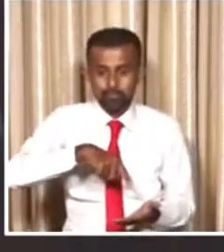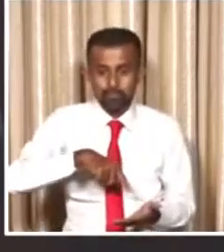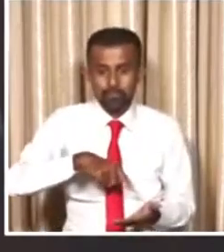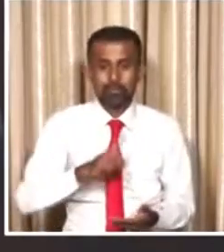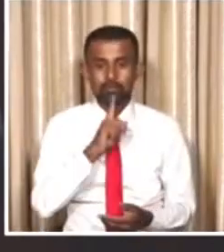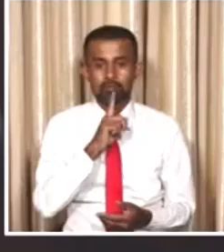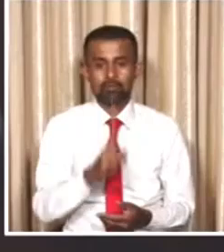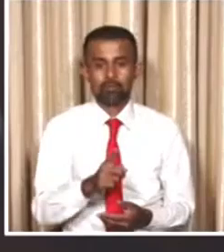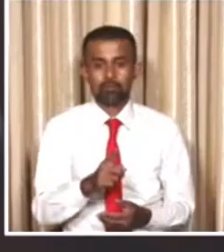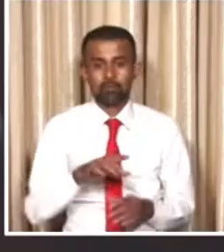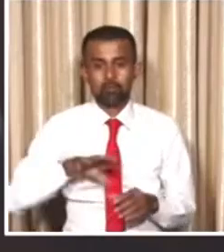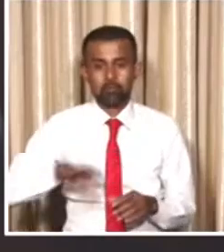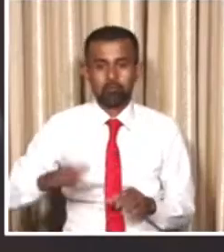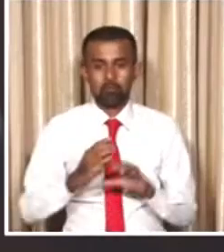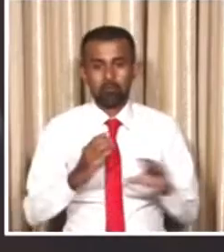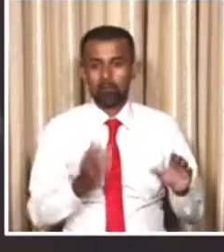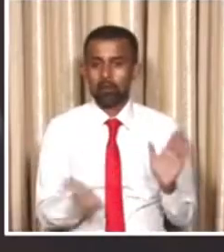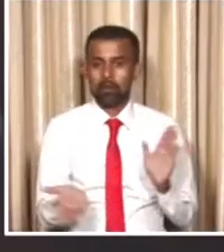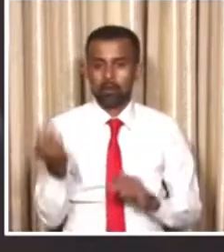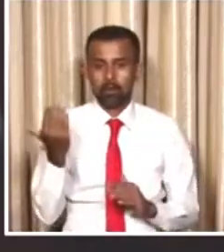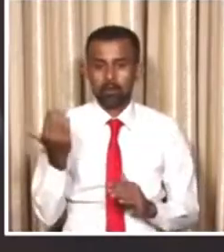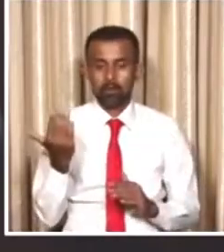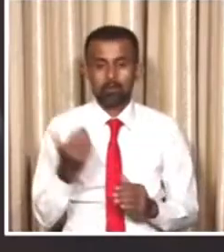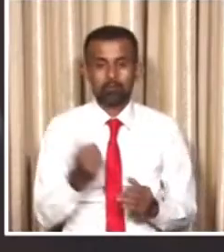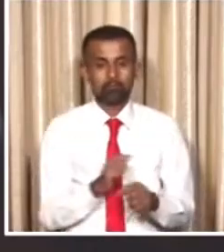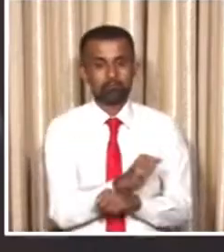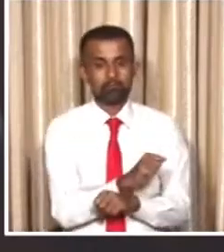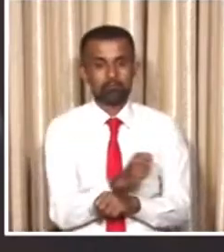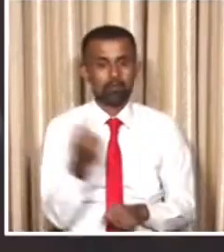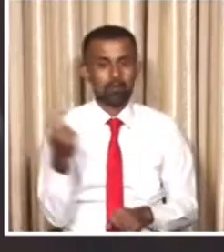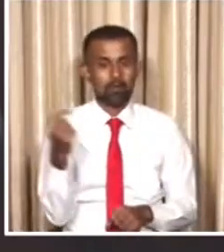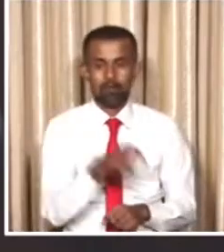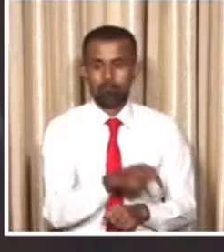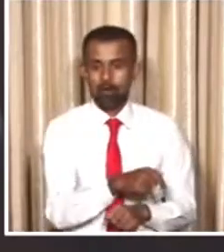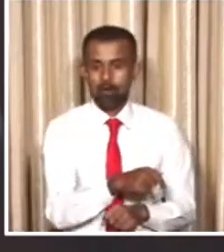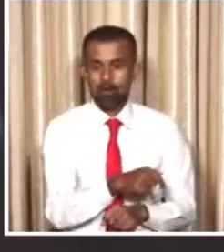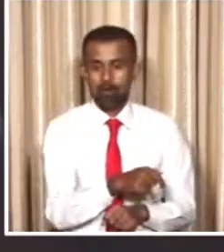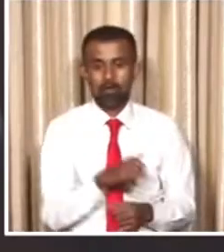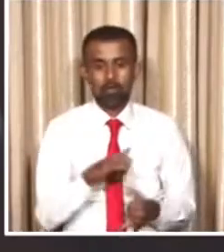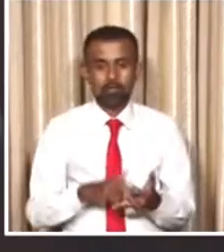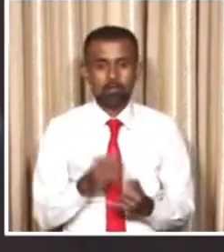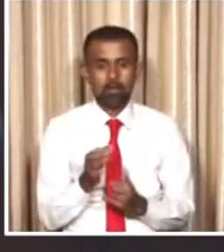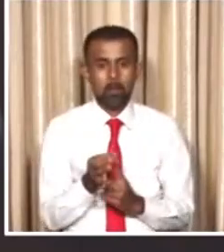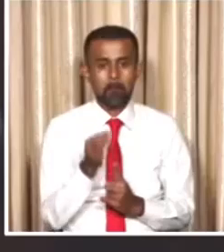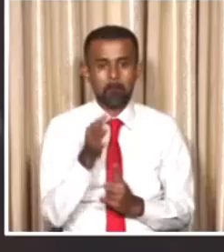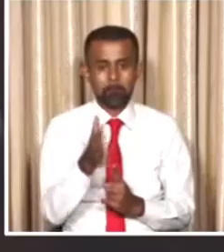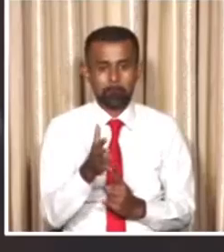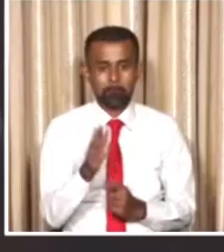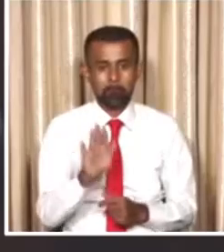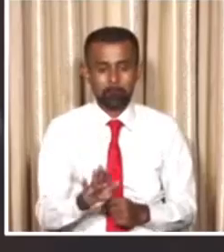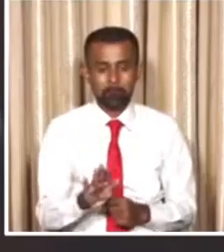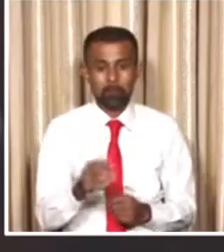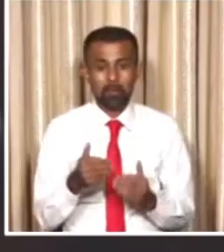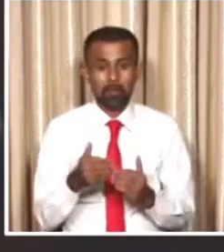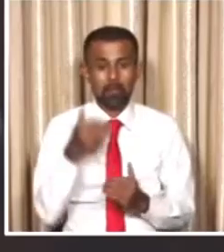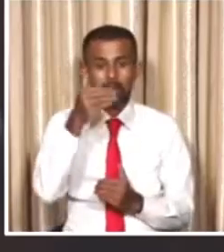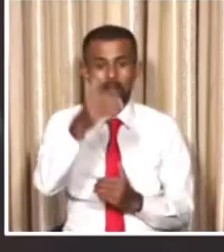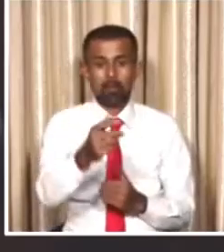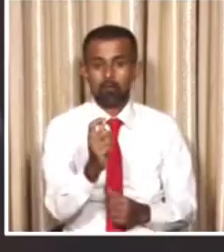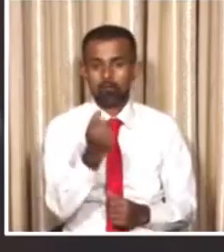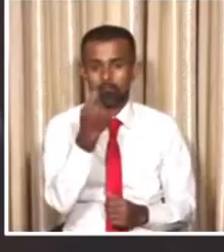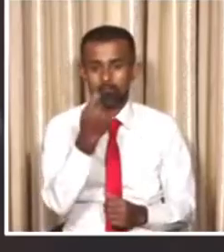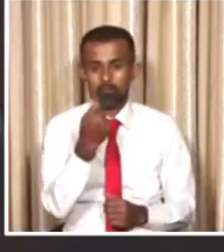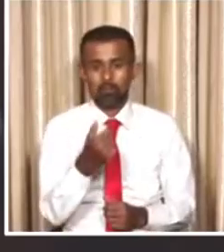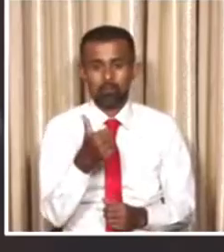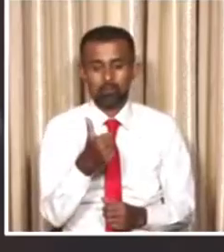කියන්නේ. ගලිබවුසර යනවා, යුද ටැංකියක් එනවා. ඒක සජිත් ප්‍රේමදාස මහත්මයාගේ අනාගත ජයග්‍රහණය පිළිබඳ